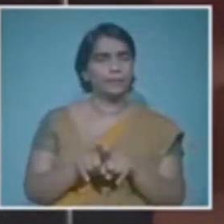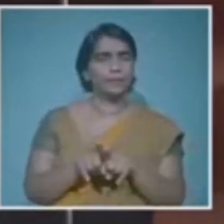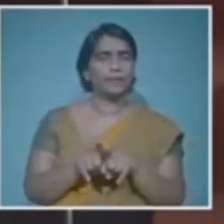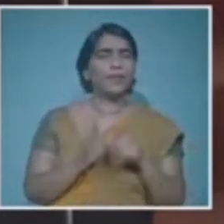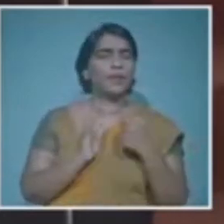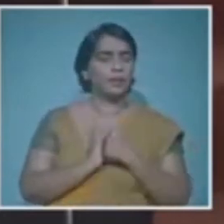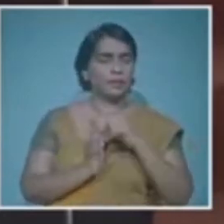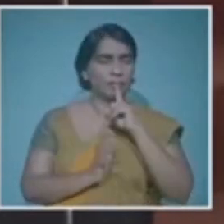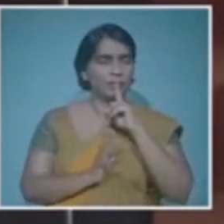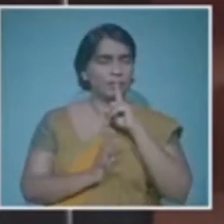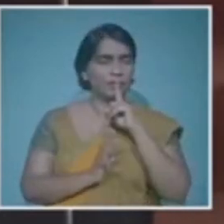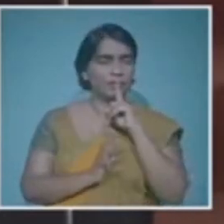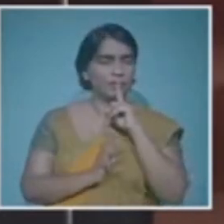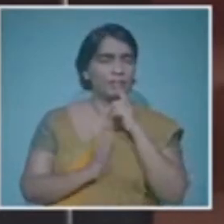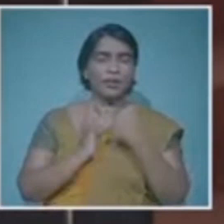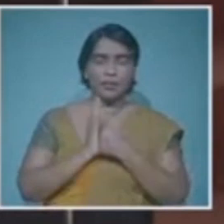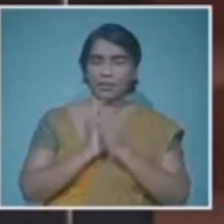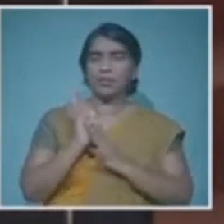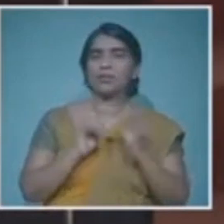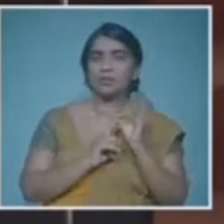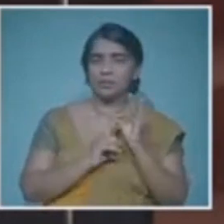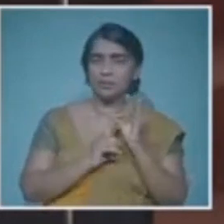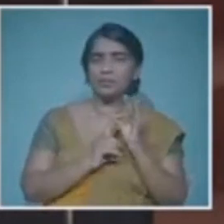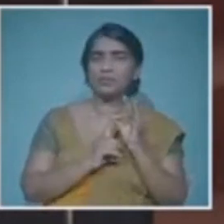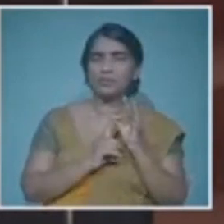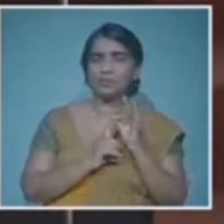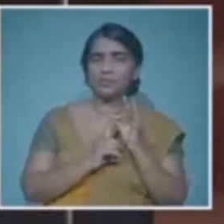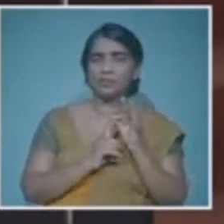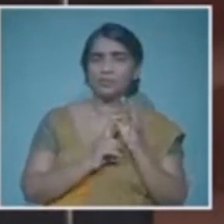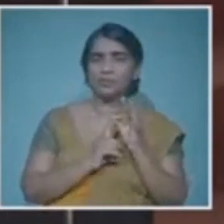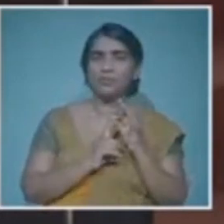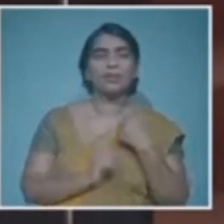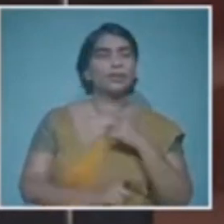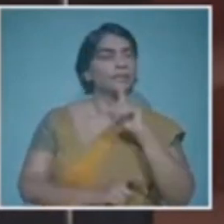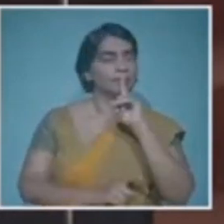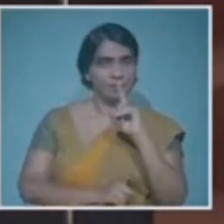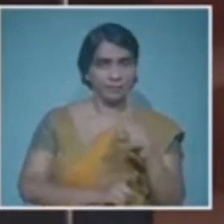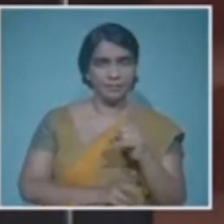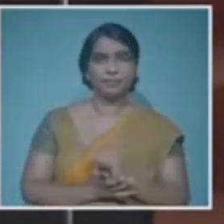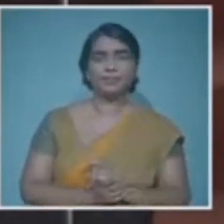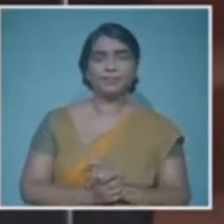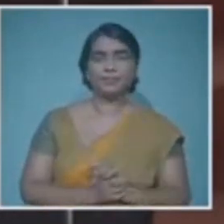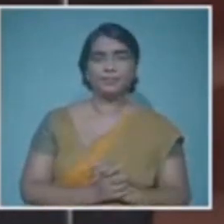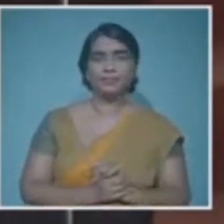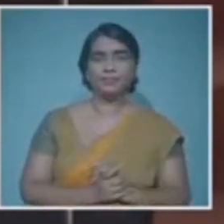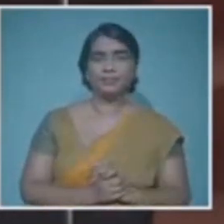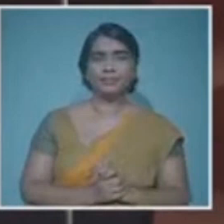ගරු කතා නැහැ මන්ත්‍රීතුමනි. දැන් මම ඉල්ලීමක් කරනවා.